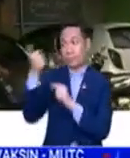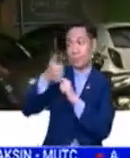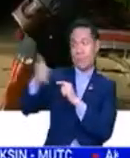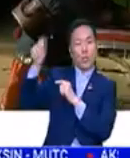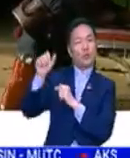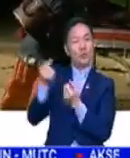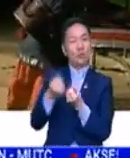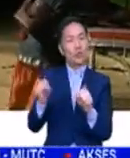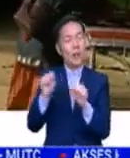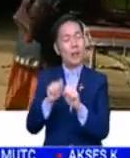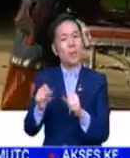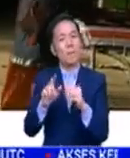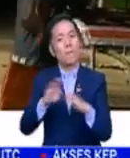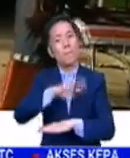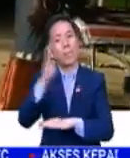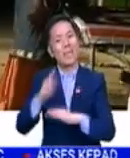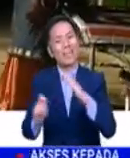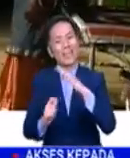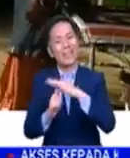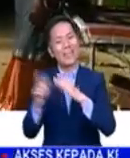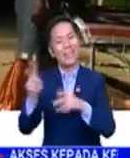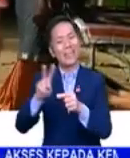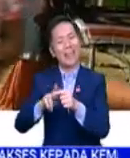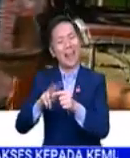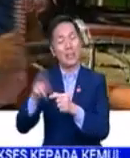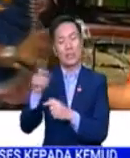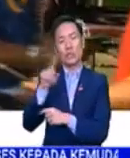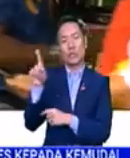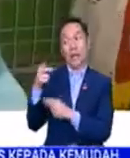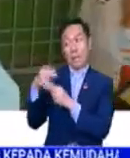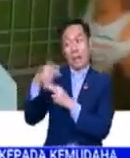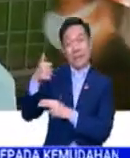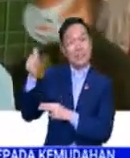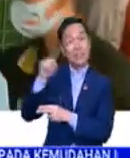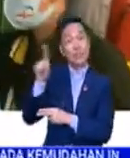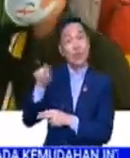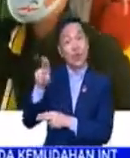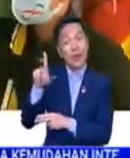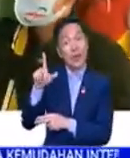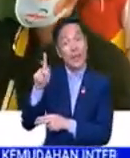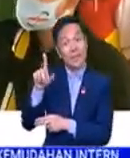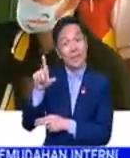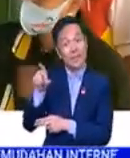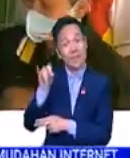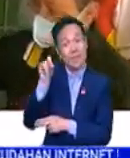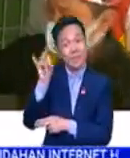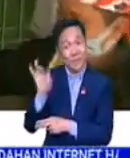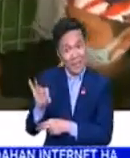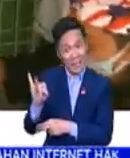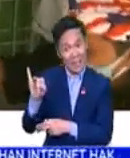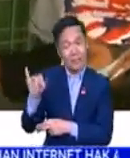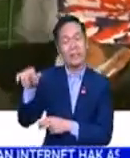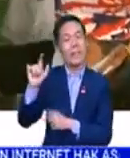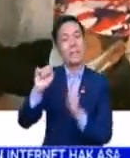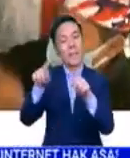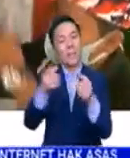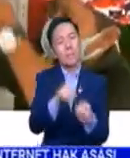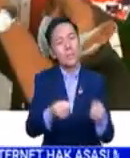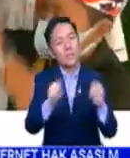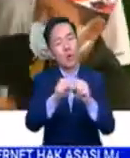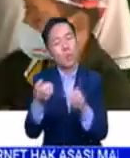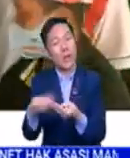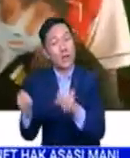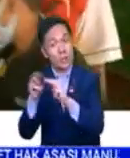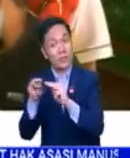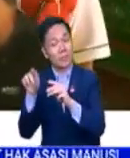Al-Insyirah Bukit Tinggi Kelang, Zulkifli Osman berkata kebenaran menunaikan ibadah di masjid dan surau di